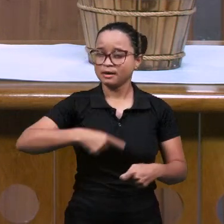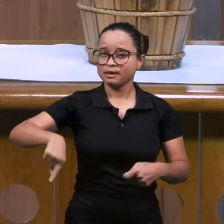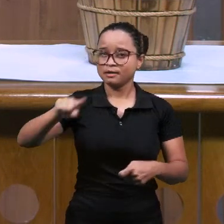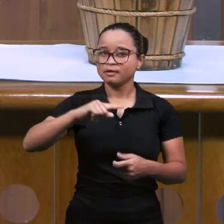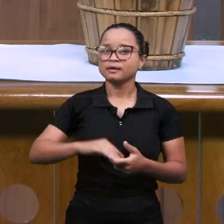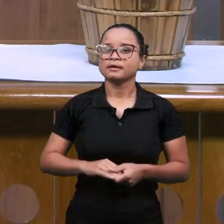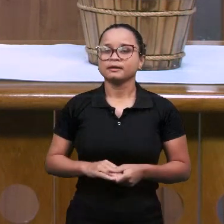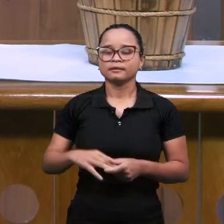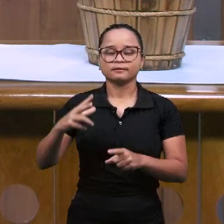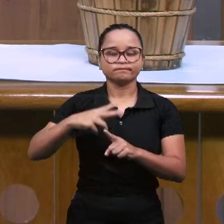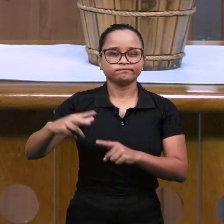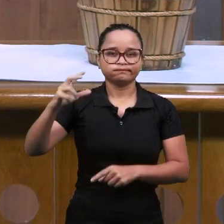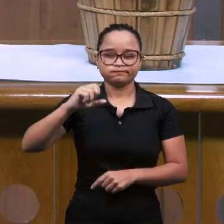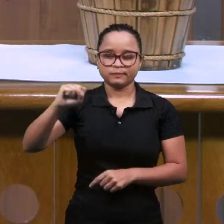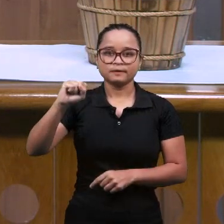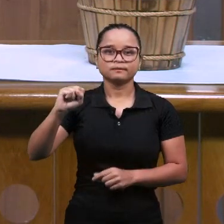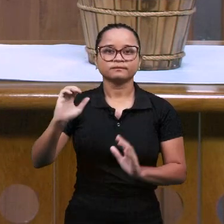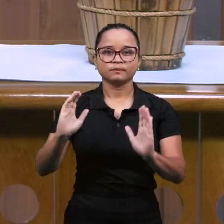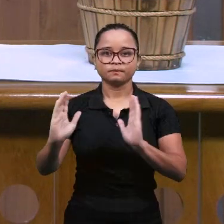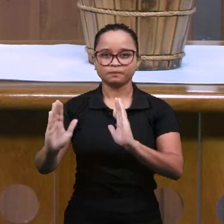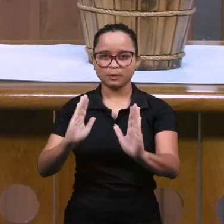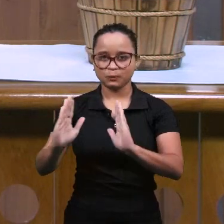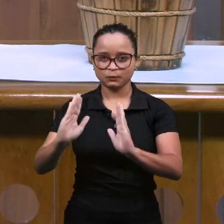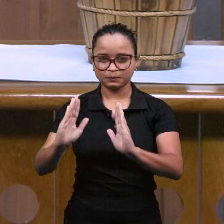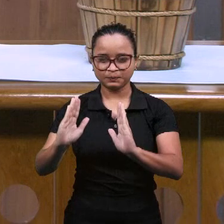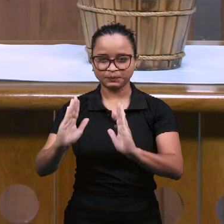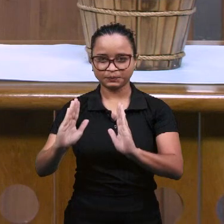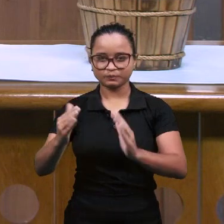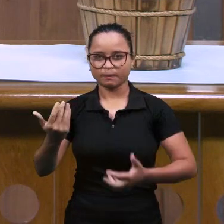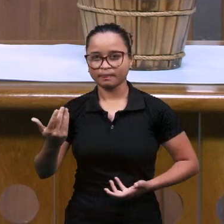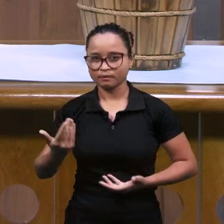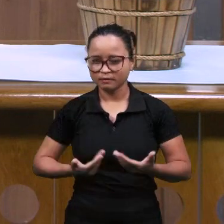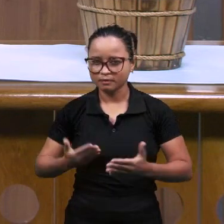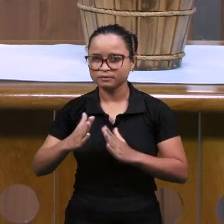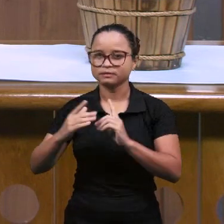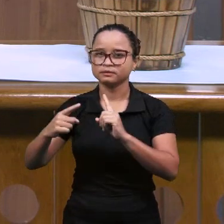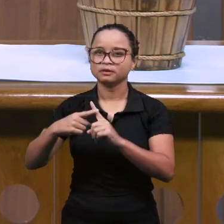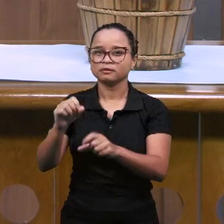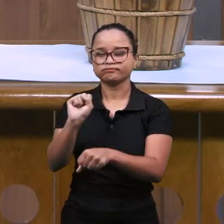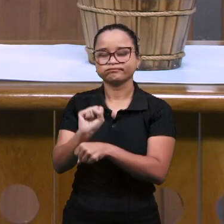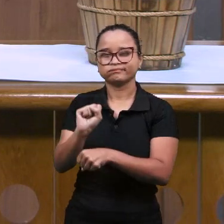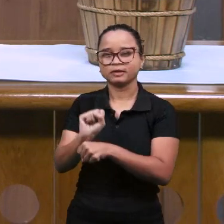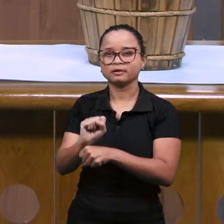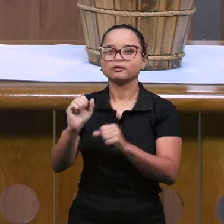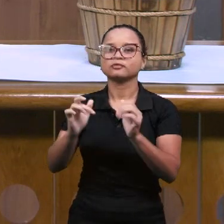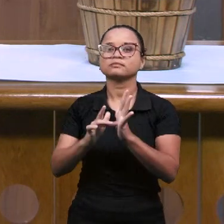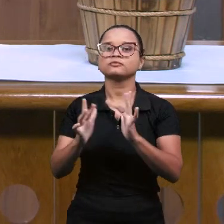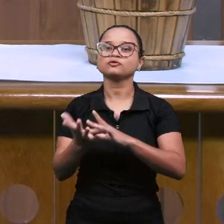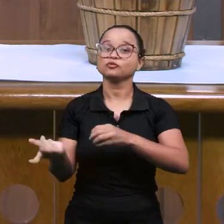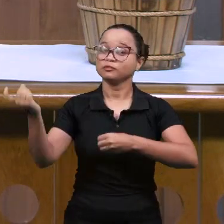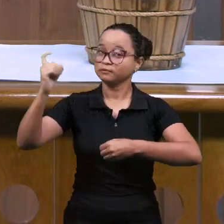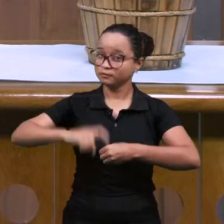vaincre cette période de l'Église quand nous attendons le retour du Seigneur Jésus.